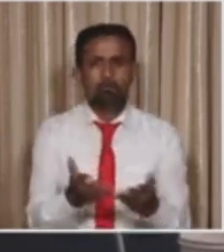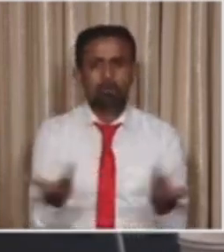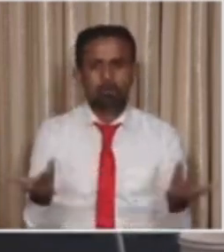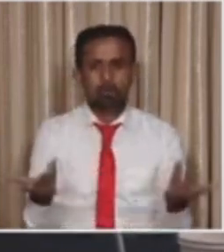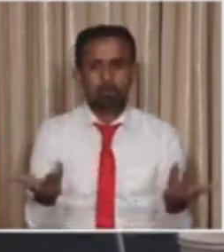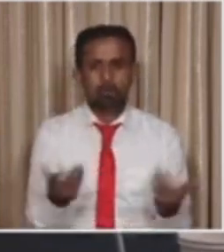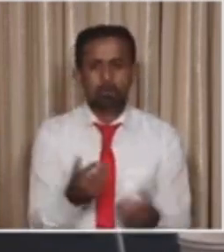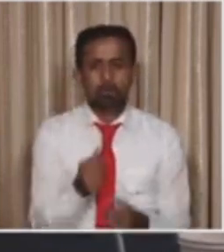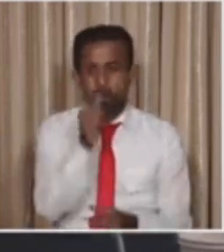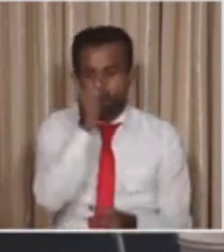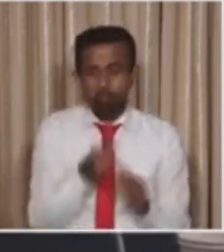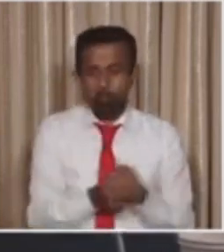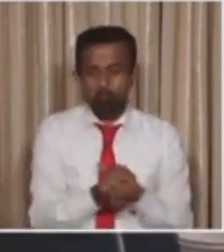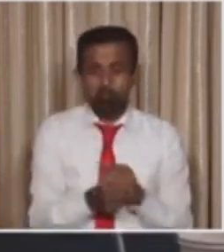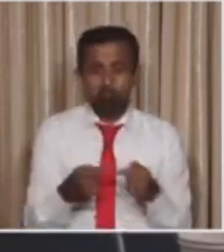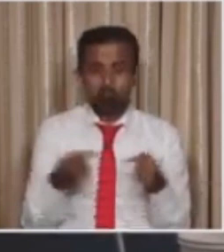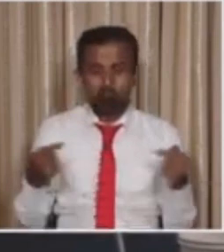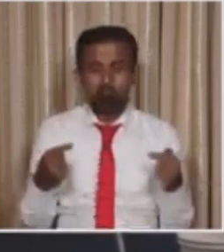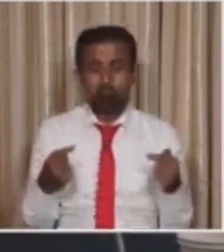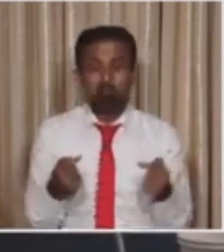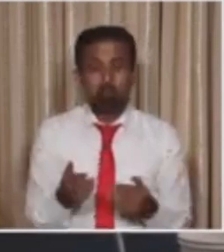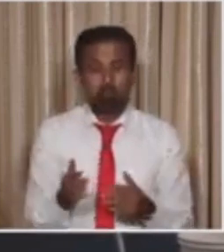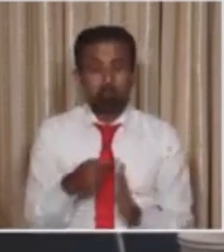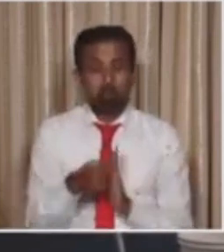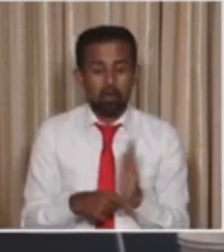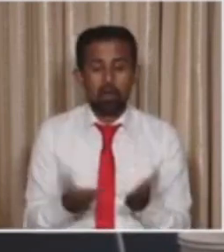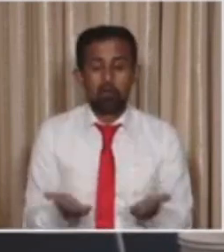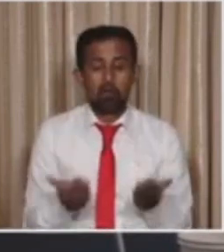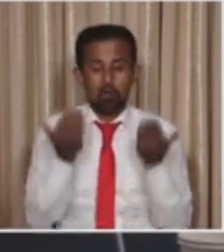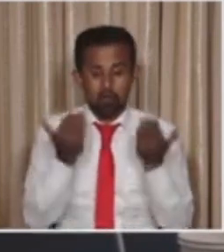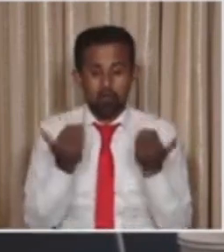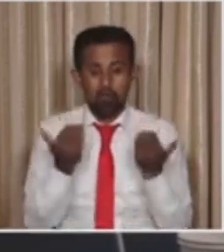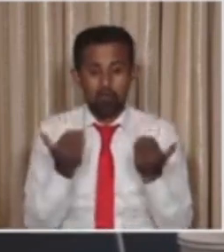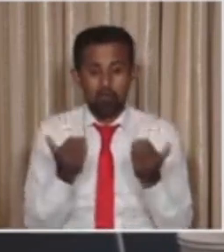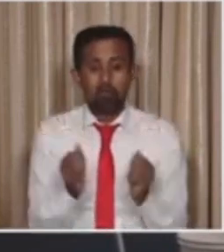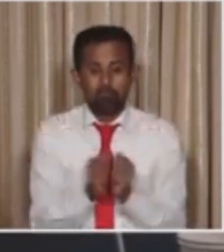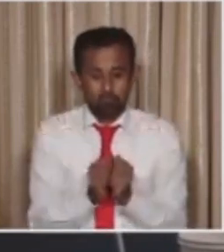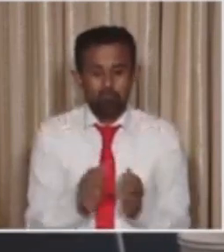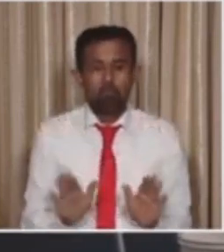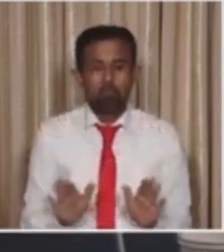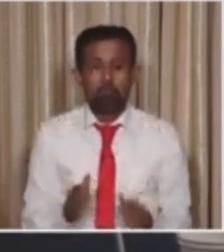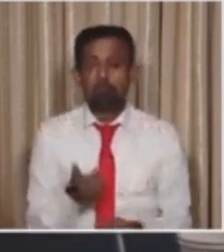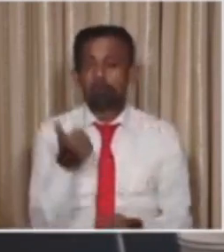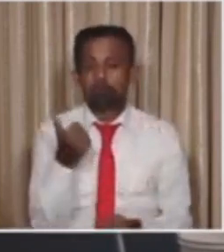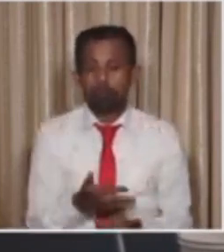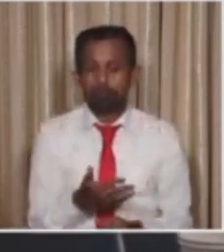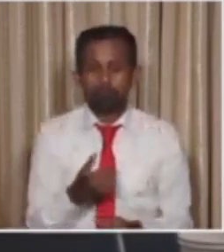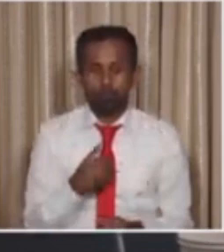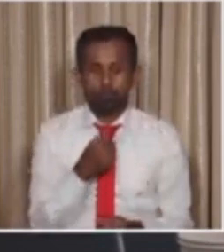நடவடிக்கையை முதலிலே எடுக்க வேண்டும், நாட்டை கட்டி எழுப்புவதற்கு அதுதான் மிக முக்கியமானது என்று நான் இந்த நேரத்திலே கேட்டுக்கொள்ள விரும்புகின்றேன். அதே